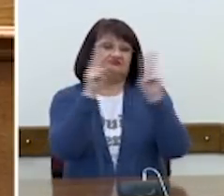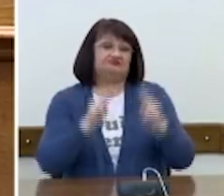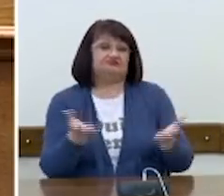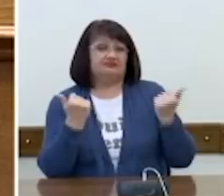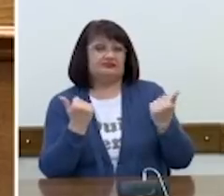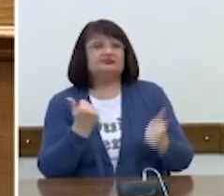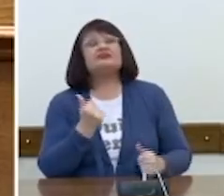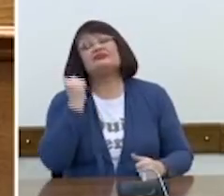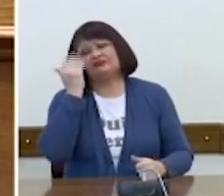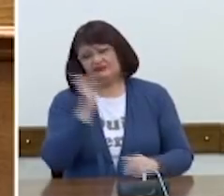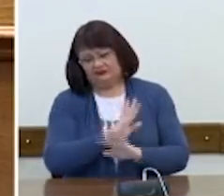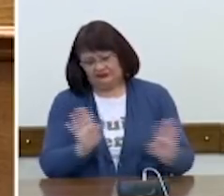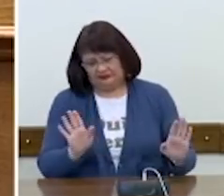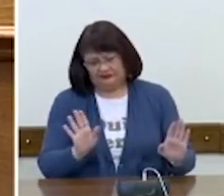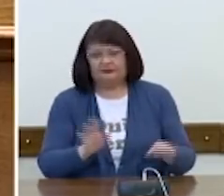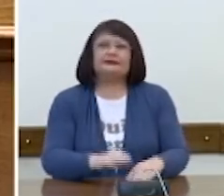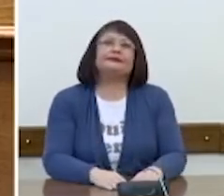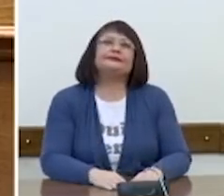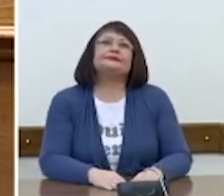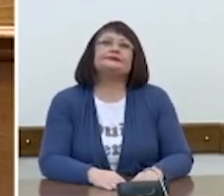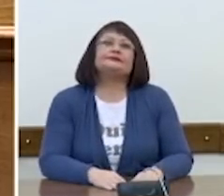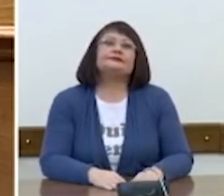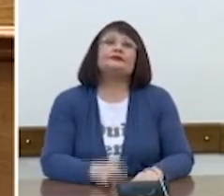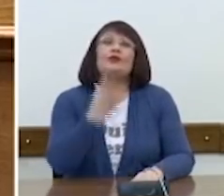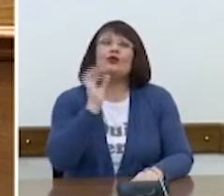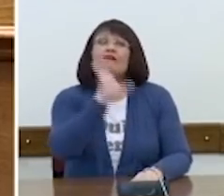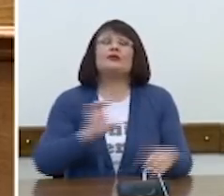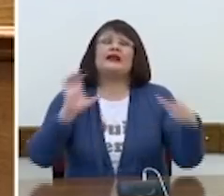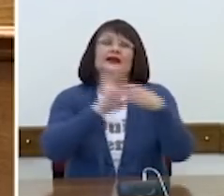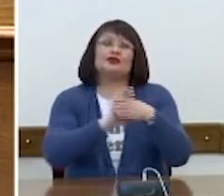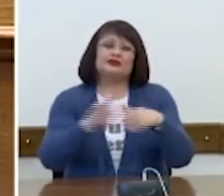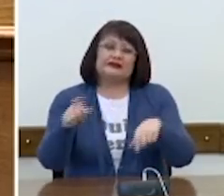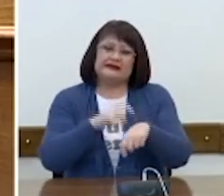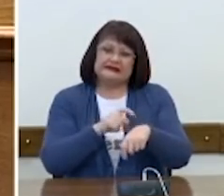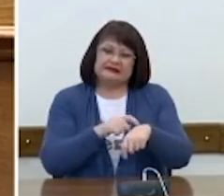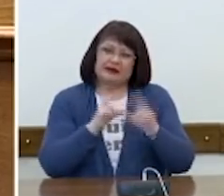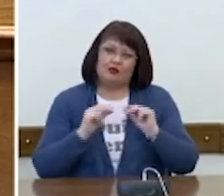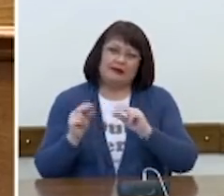πείθουν, όχι μόνο γιατί η Ευρωπαϊκή Ένωση αυτή την ώρα που μιλάμε